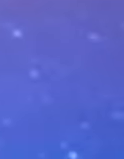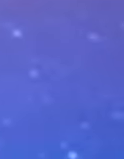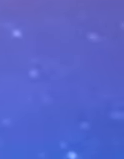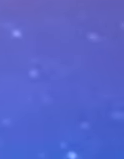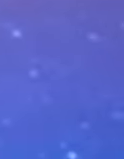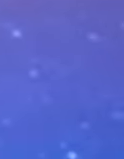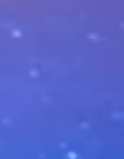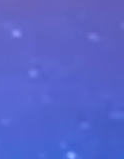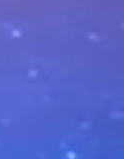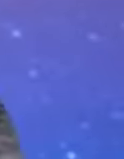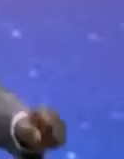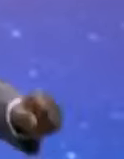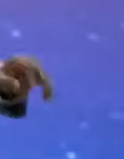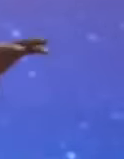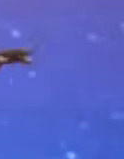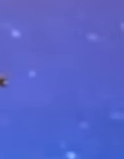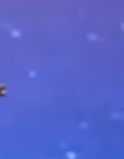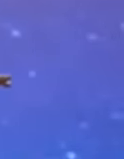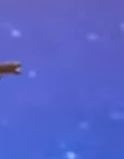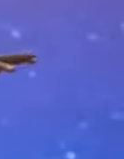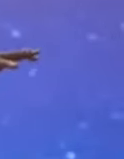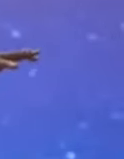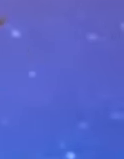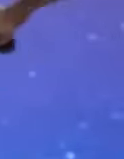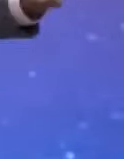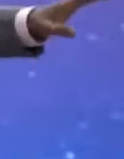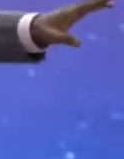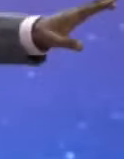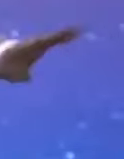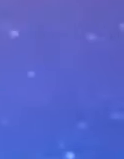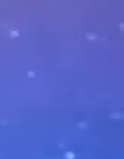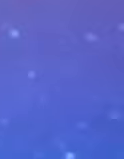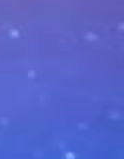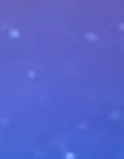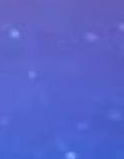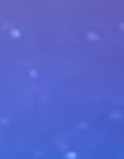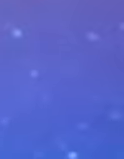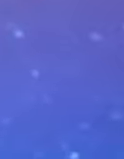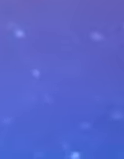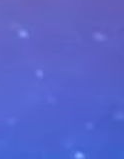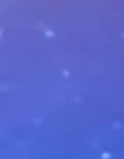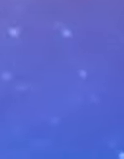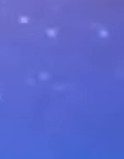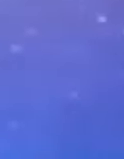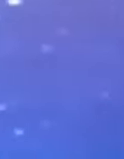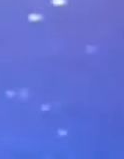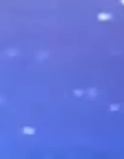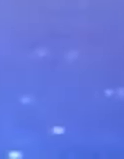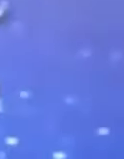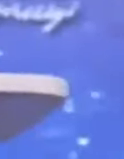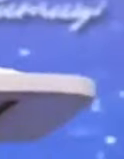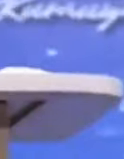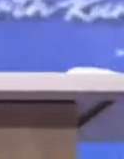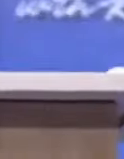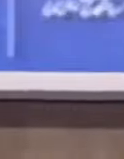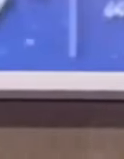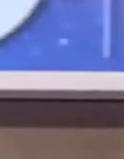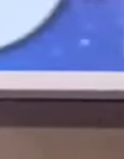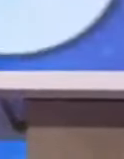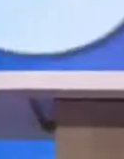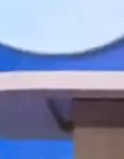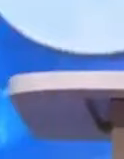le gang tu ne retournes plus aux drogues maintenant tu